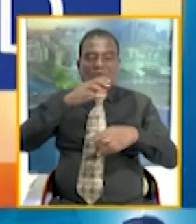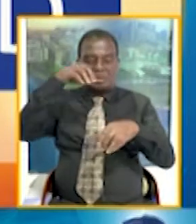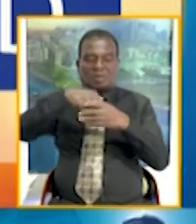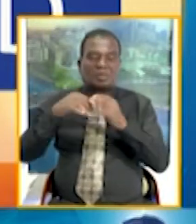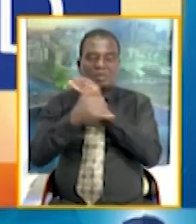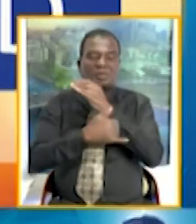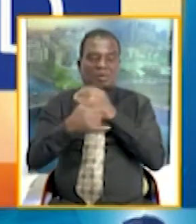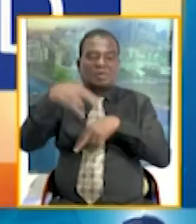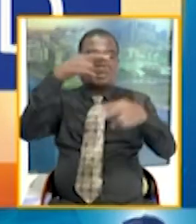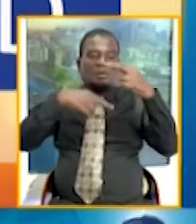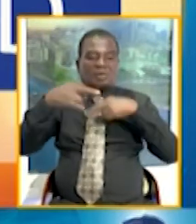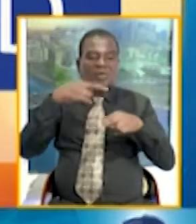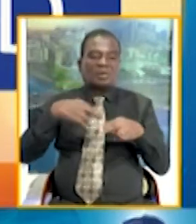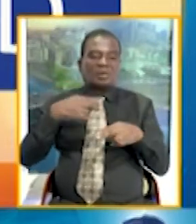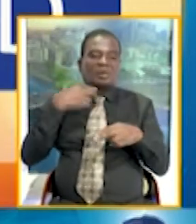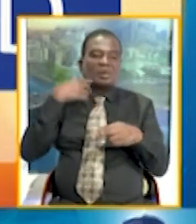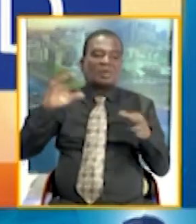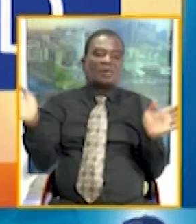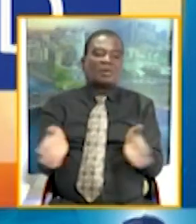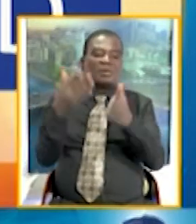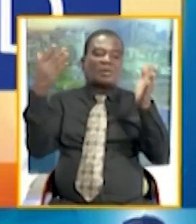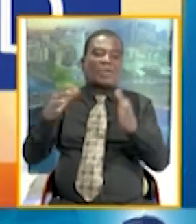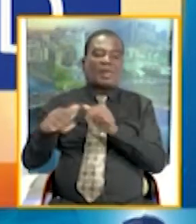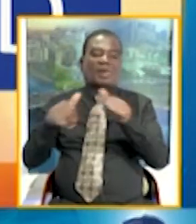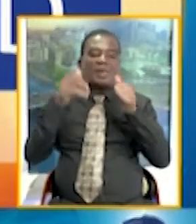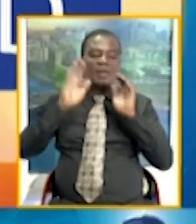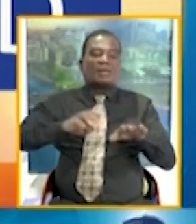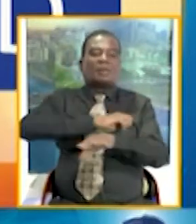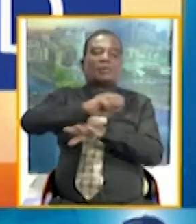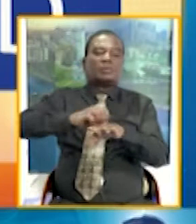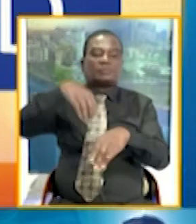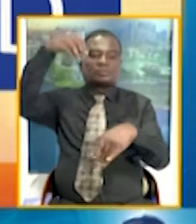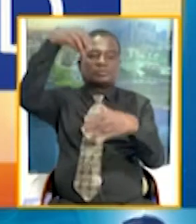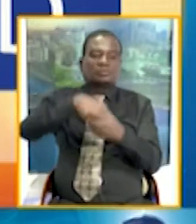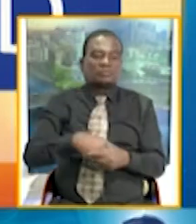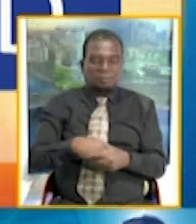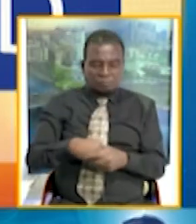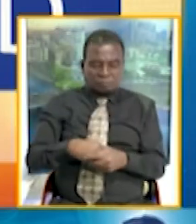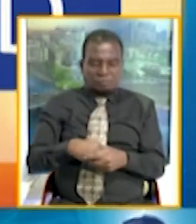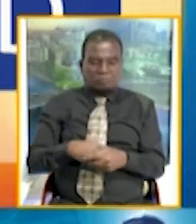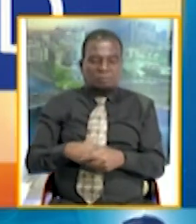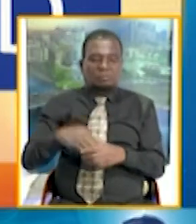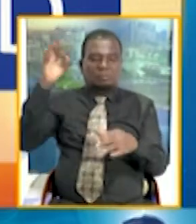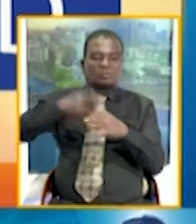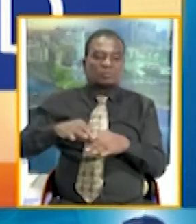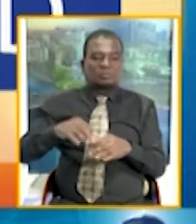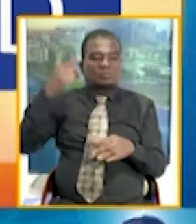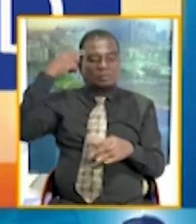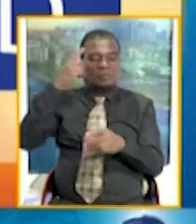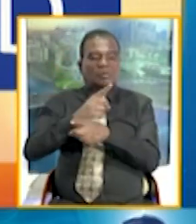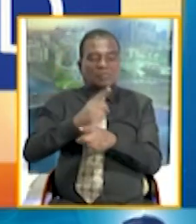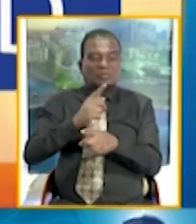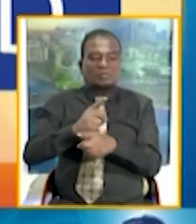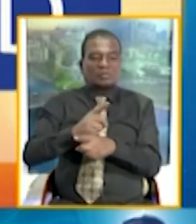pays. En retour, Kwadio Konambertin a encouragé les acteurs engagés dans les législatives en cours à maintenir le cap de la bonne